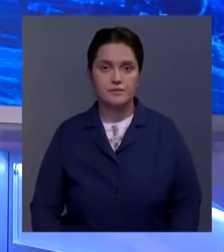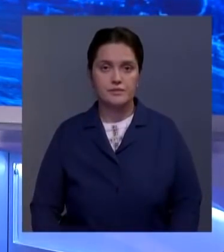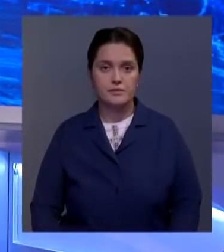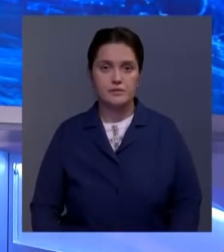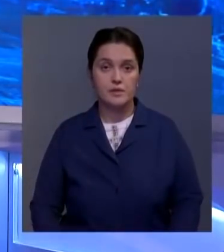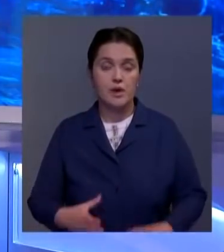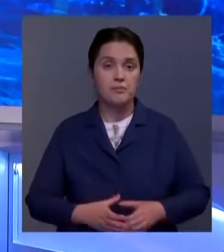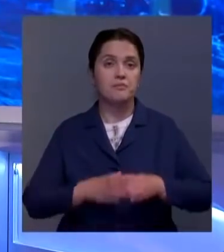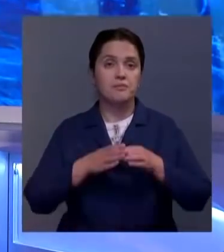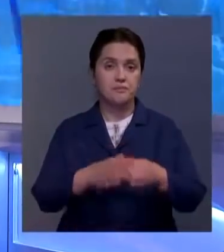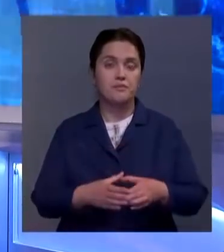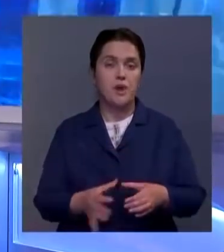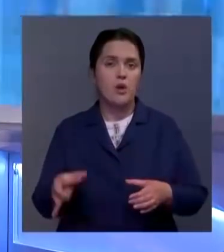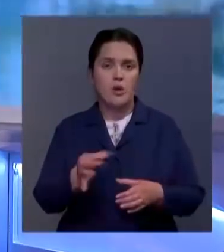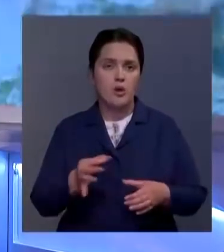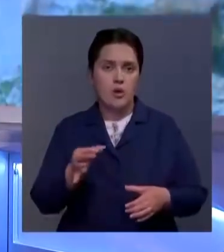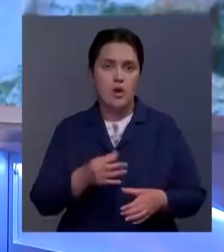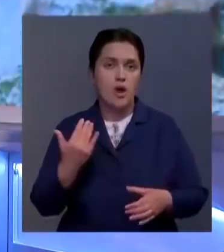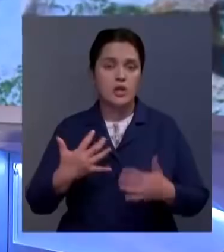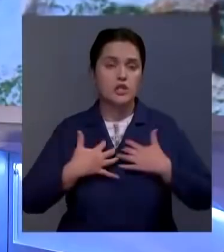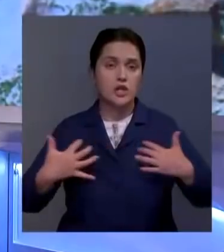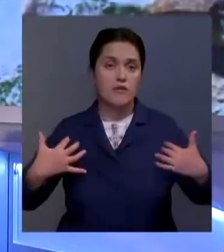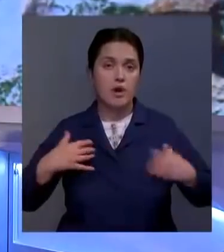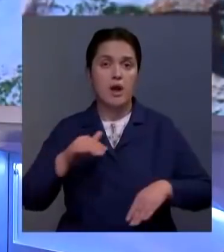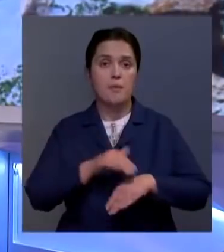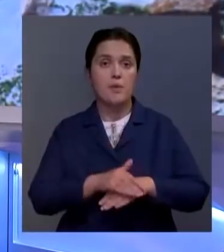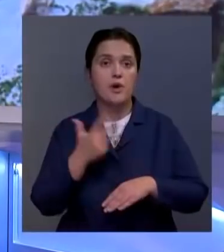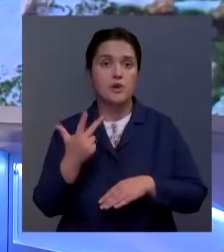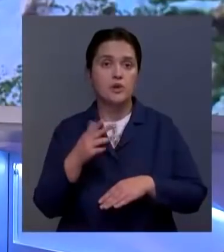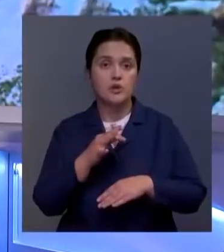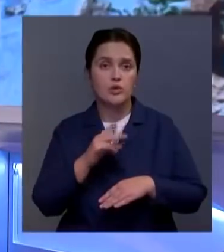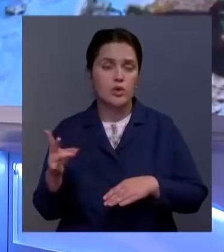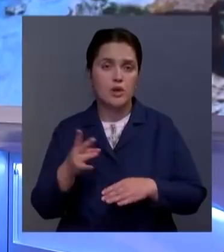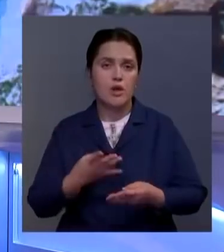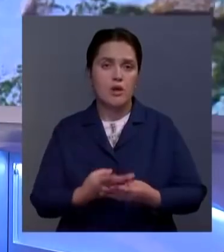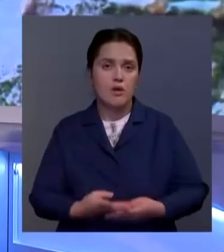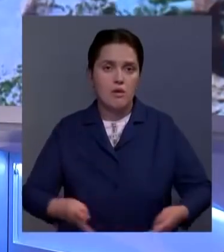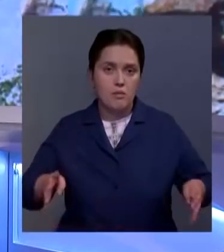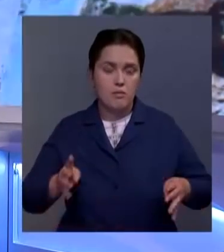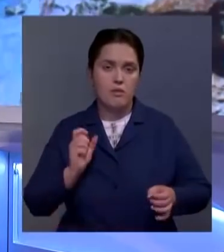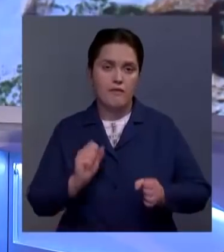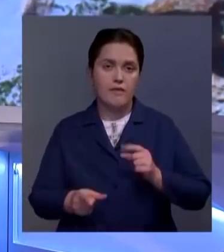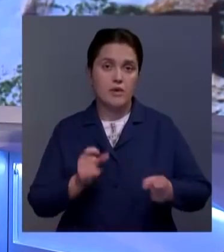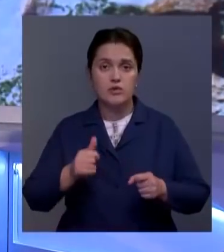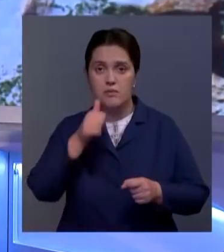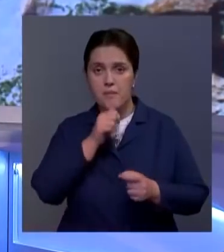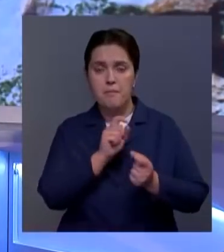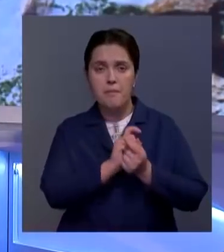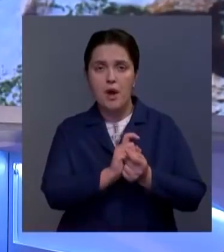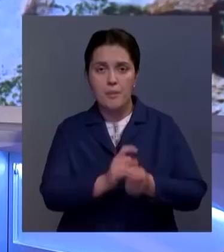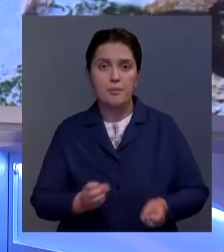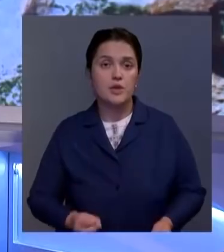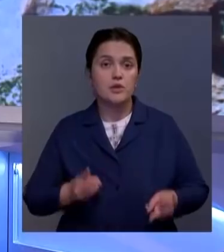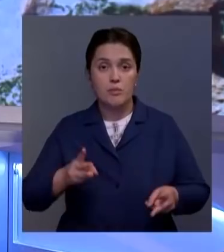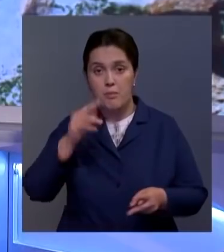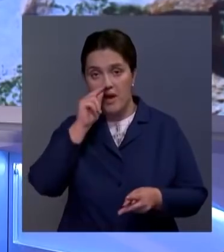Проведя экспедицию на Тюленьих островах, специалисты обнаружили около 3 тонн брошенных сетей. Пока местные власти пытаются бороться с браконьерами,